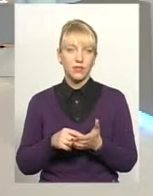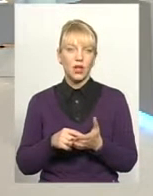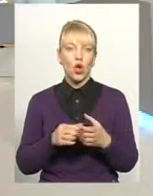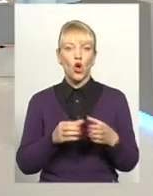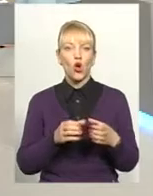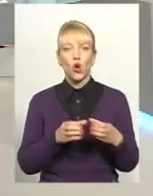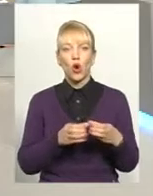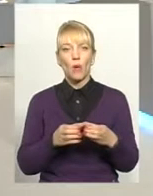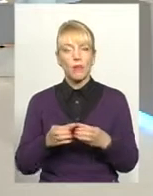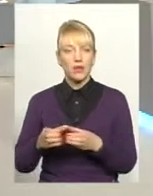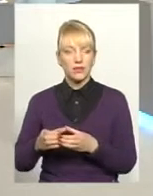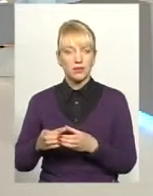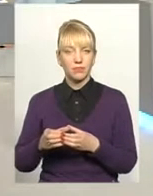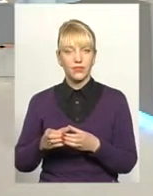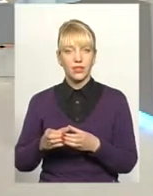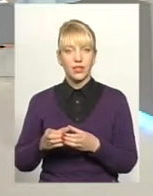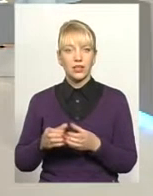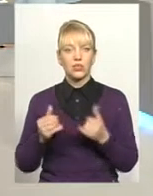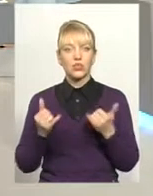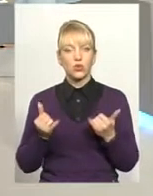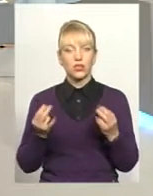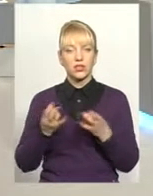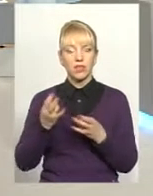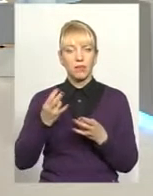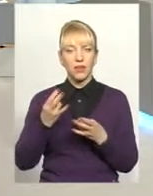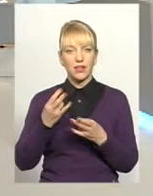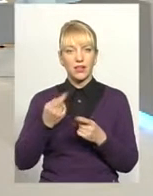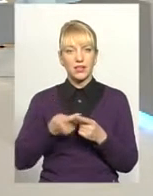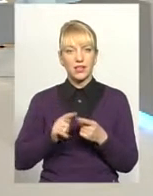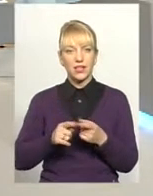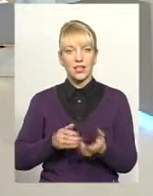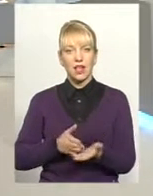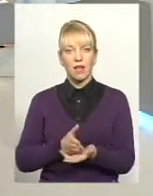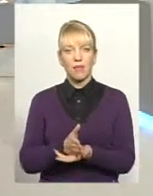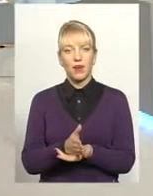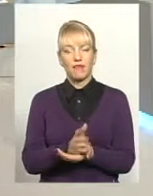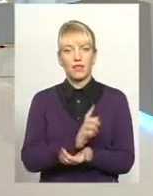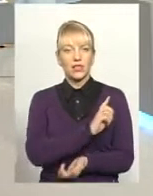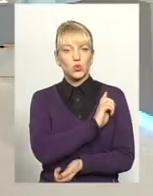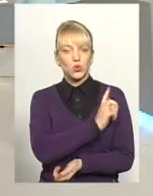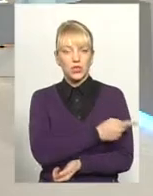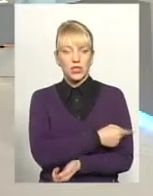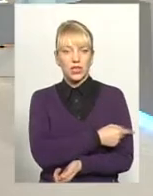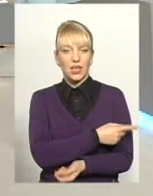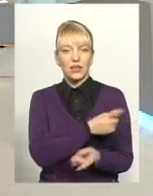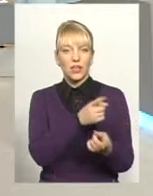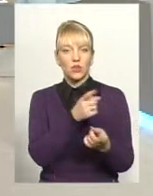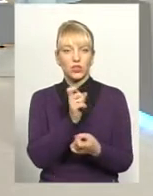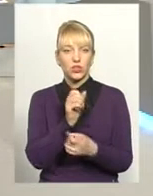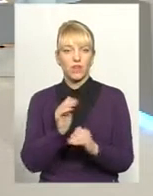громадам, сьогодні варто на це направити зусилля, залучити фахівців, і сьогодні, скажімо,